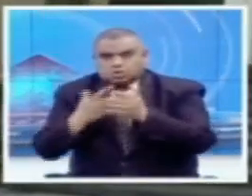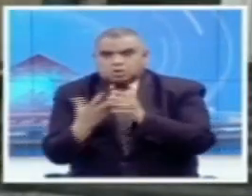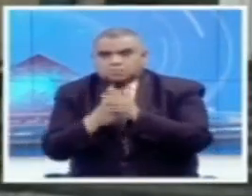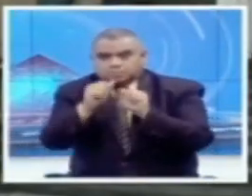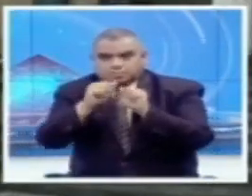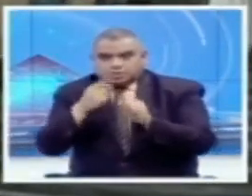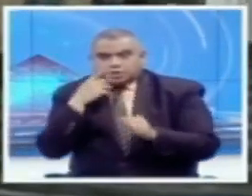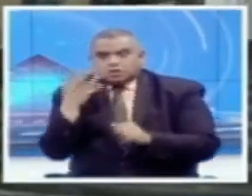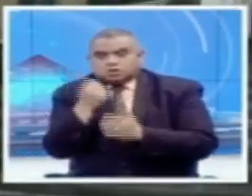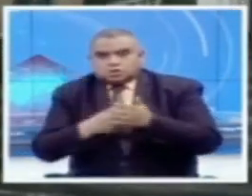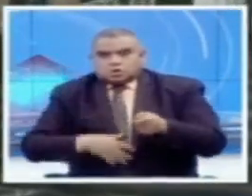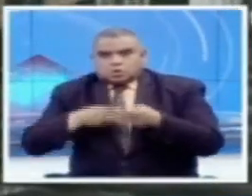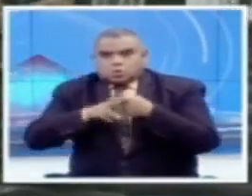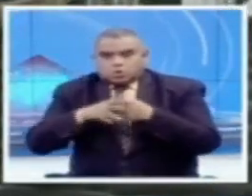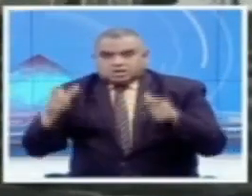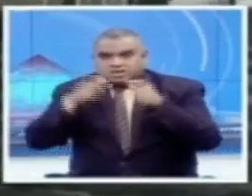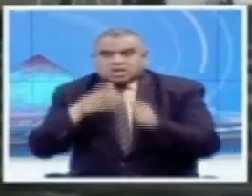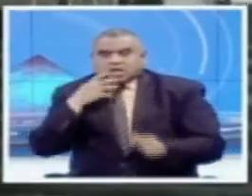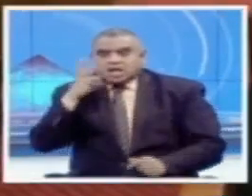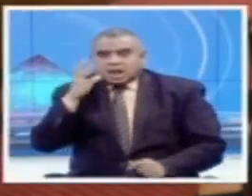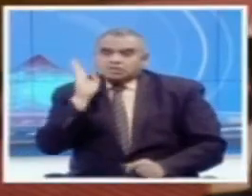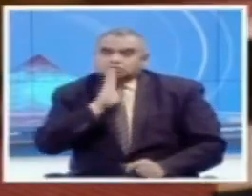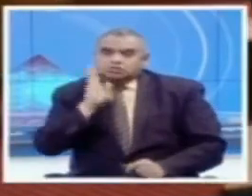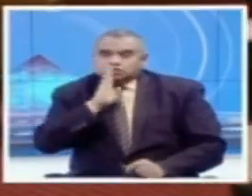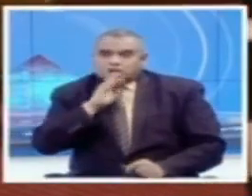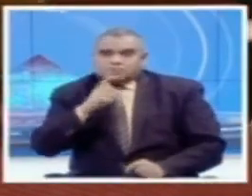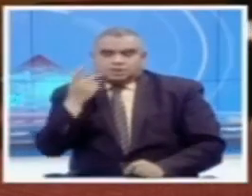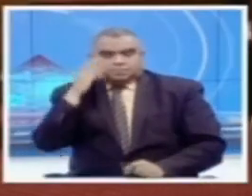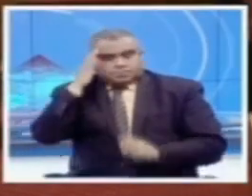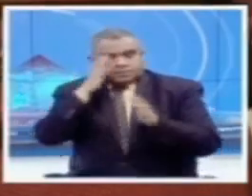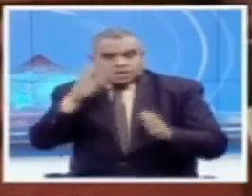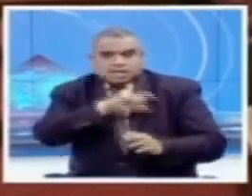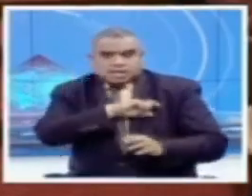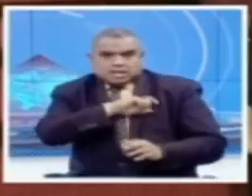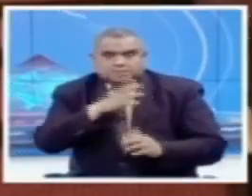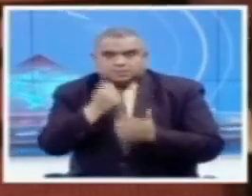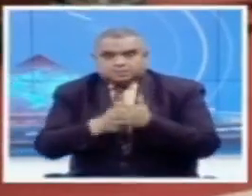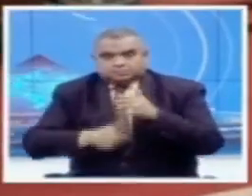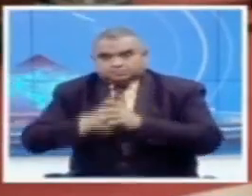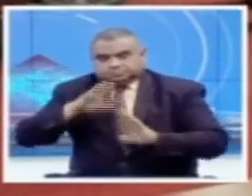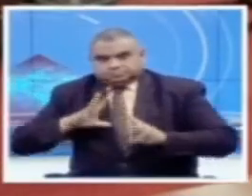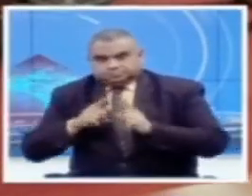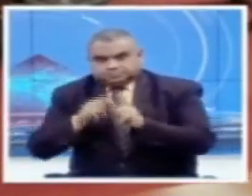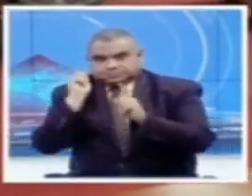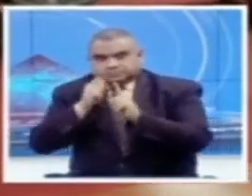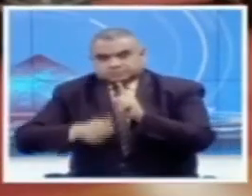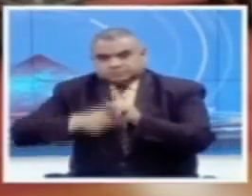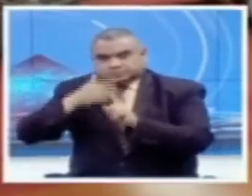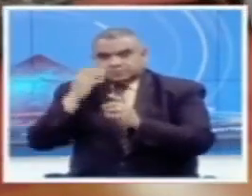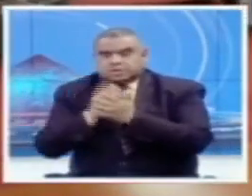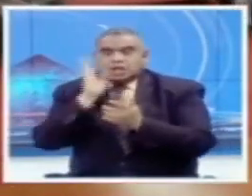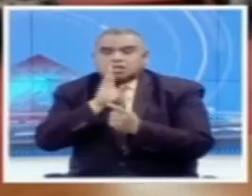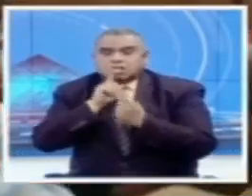عددا من ورش العمل للشباب الإعلاميين والصحفيين وطلبة الجامعات لتنمية وعيهم بالمخاطر التي يواجهها